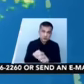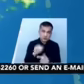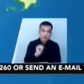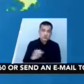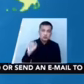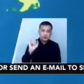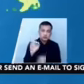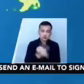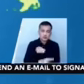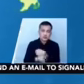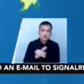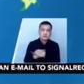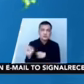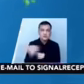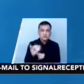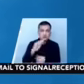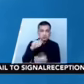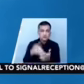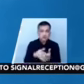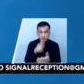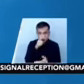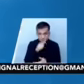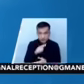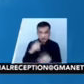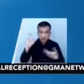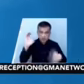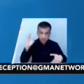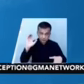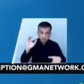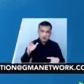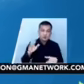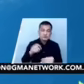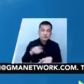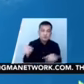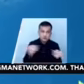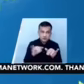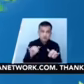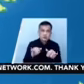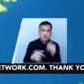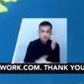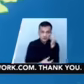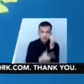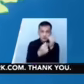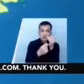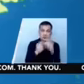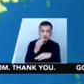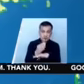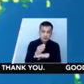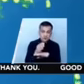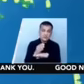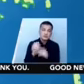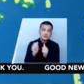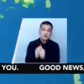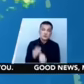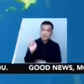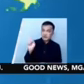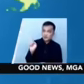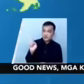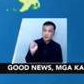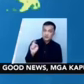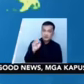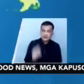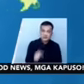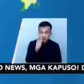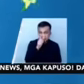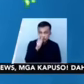ganun din po ang Central Luzon, Cordillera, ganun din po dito sa may Zambales, Bataan. Kasama po dito ang Southern Luzon, ito po